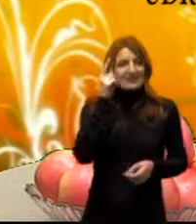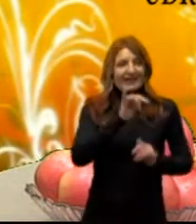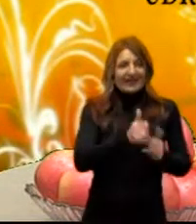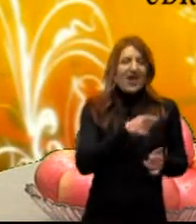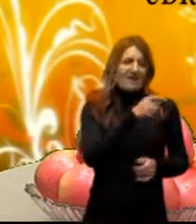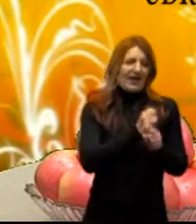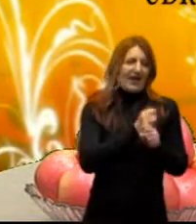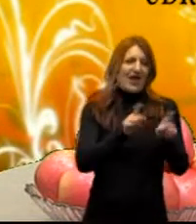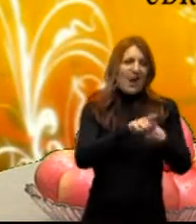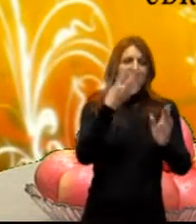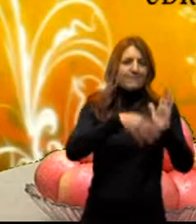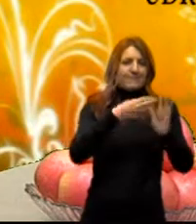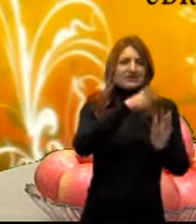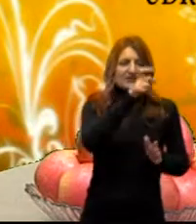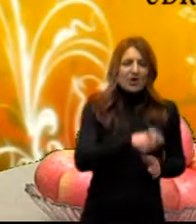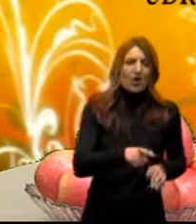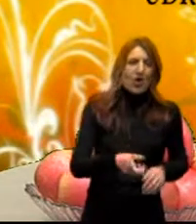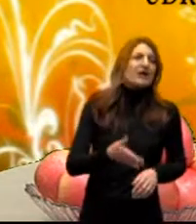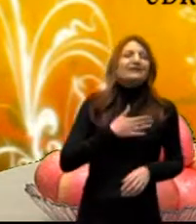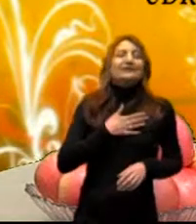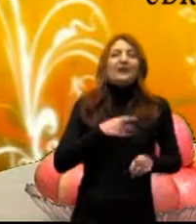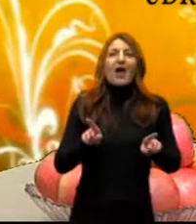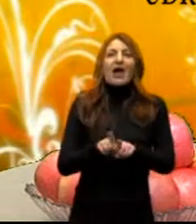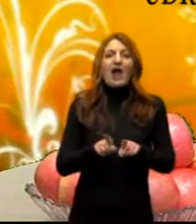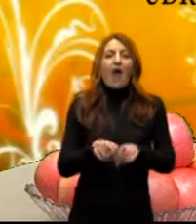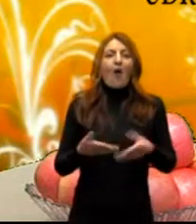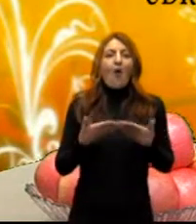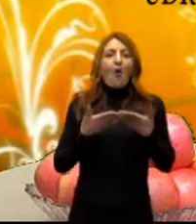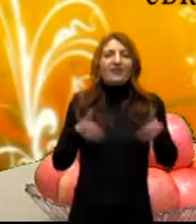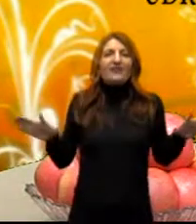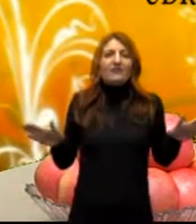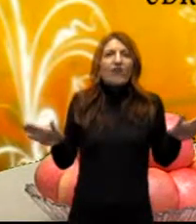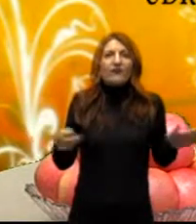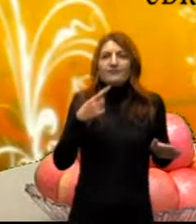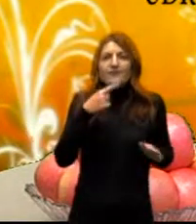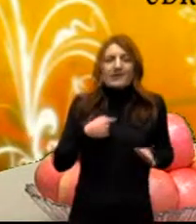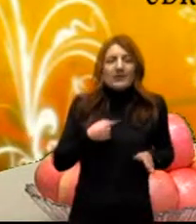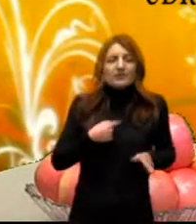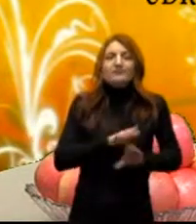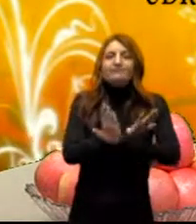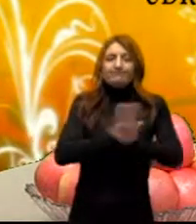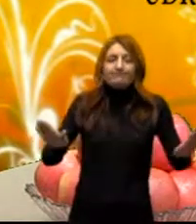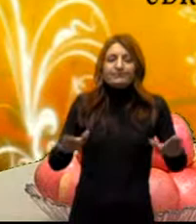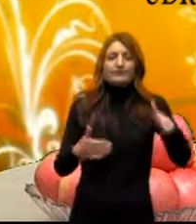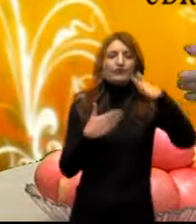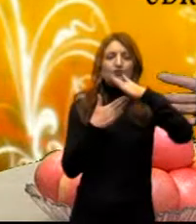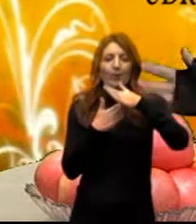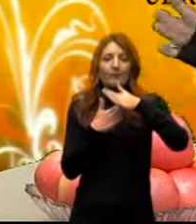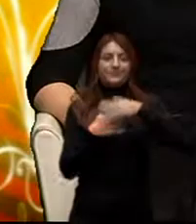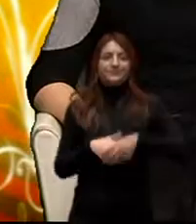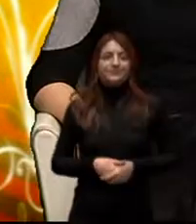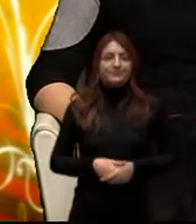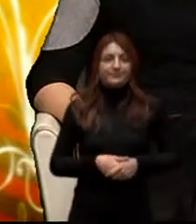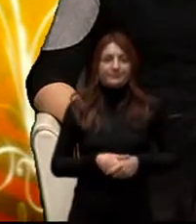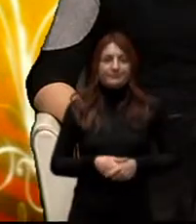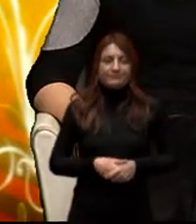reći kao psihologinja, sebe razotkriti pred sobom i reći sebi, e draga moja, dosta. Pa nije lako, naravno